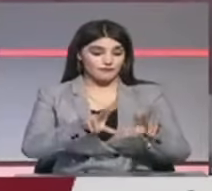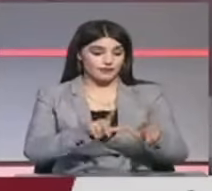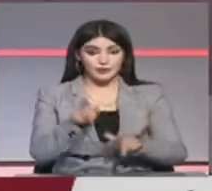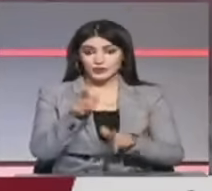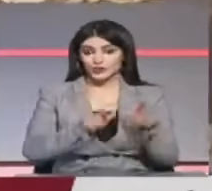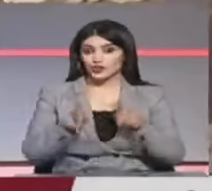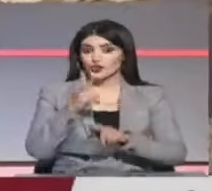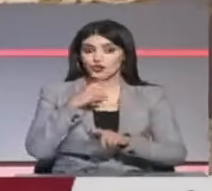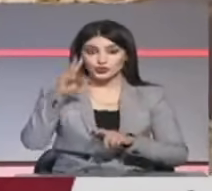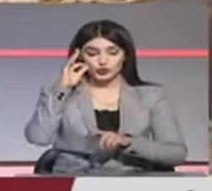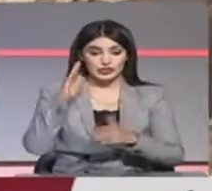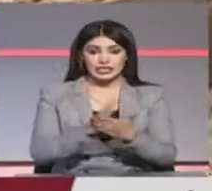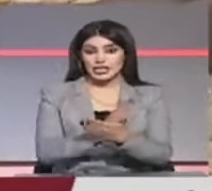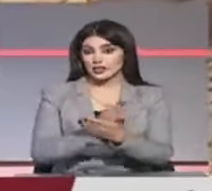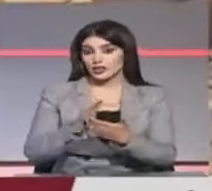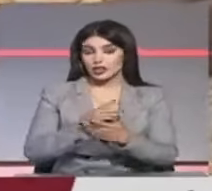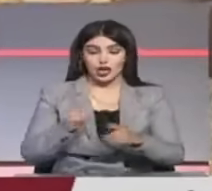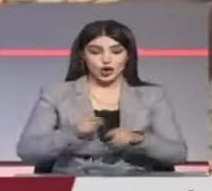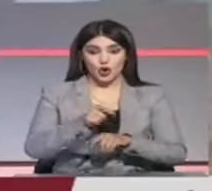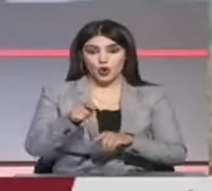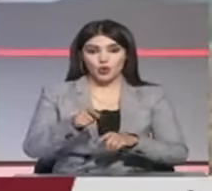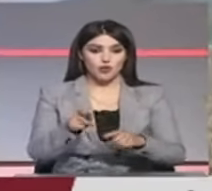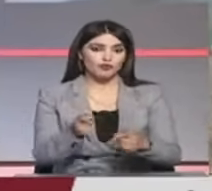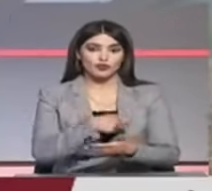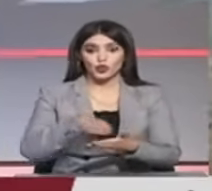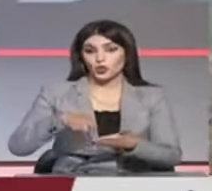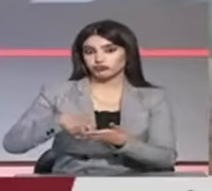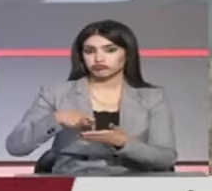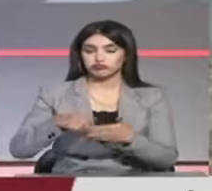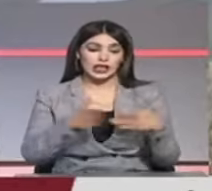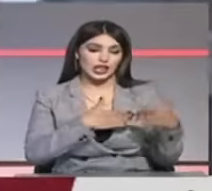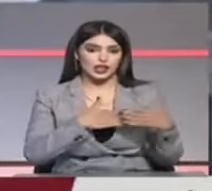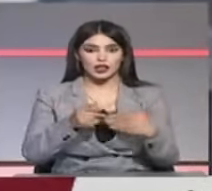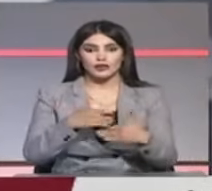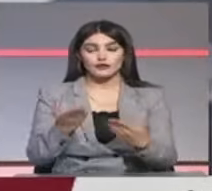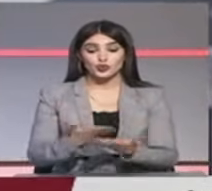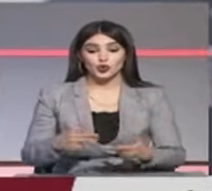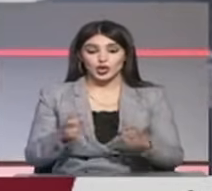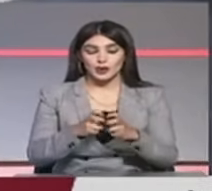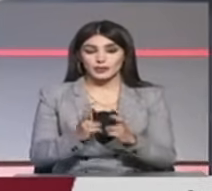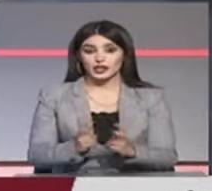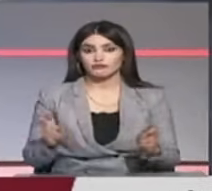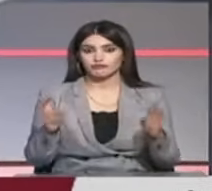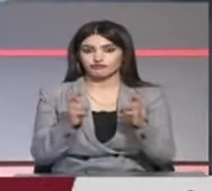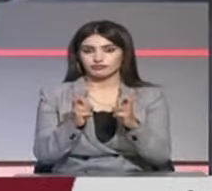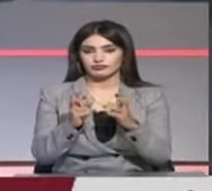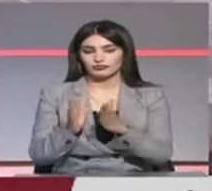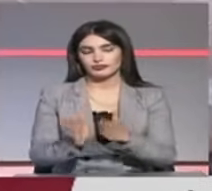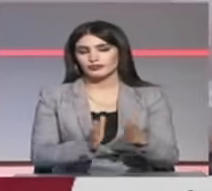الفرنسيه بين الاستعدادات المطبقه و محدوديه امكانيه المدينه في ذلك الى